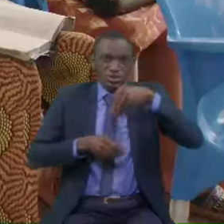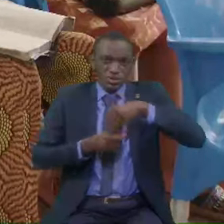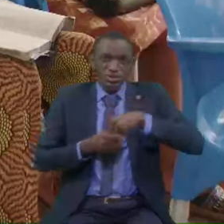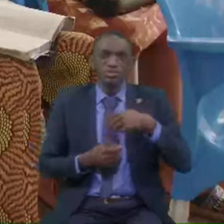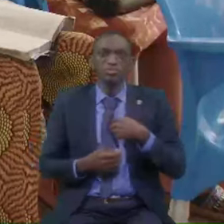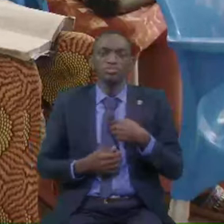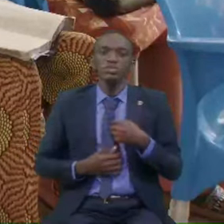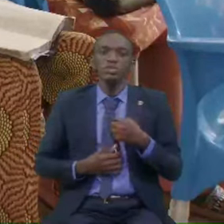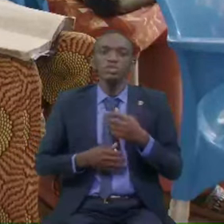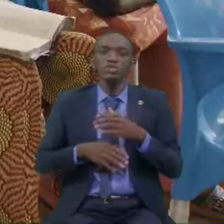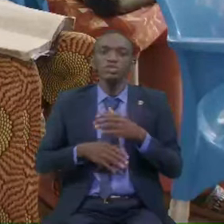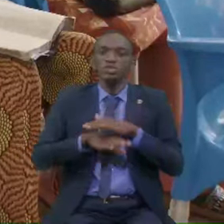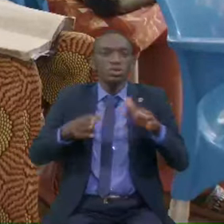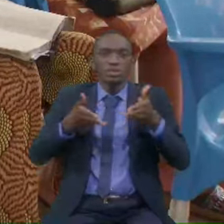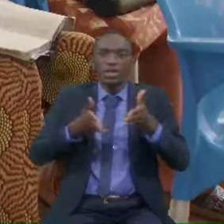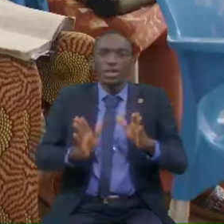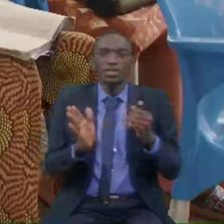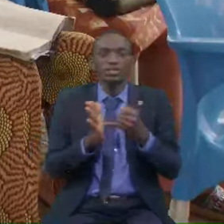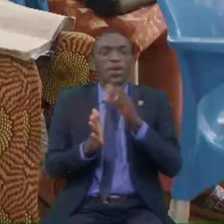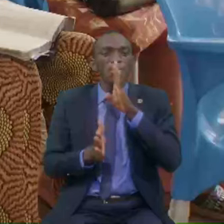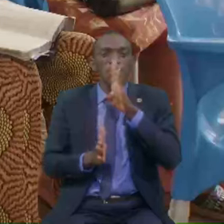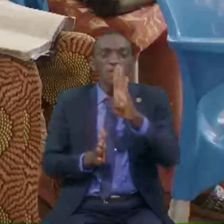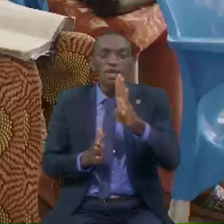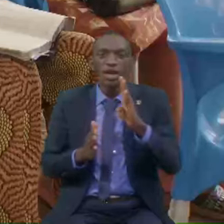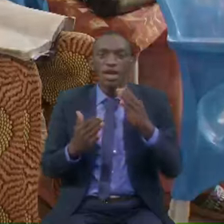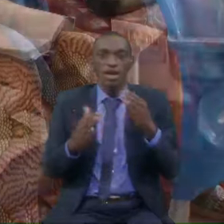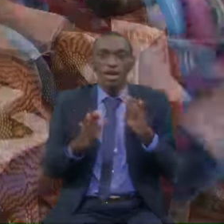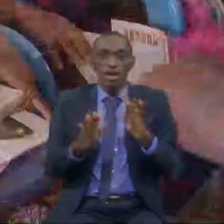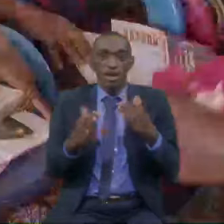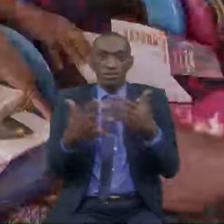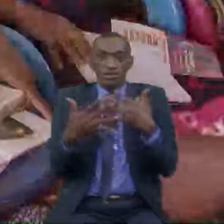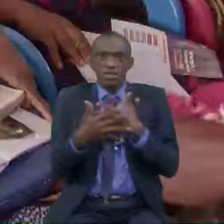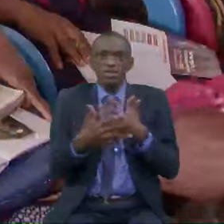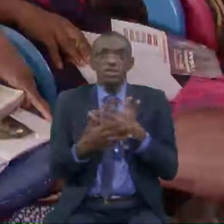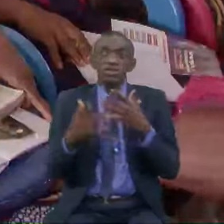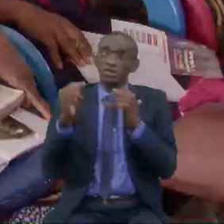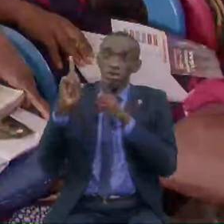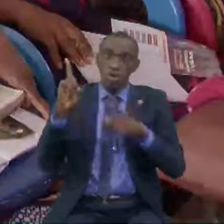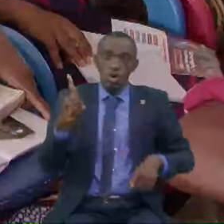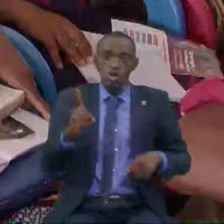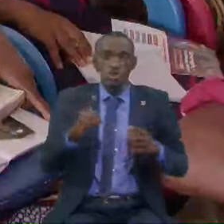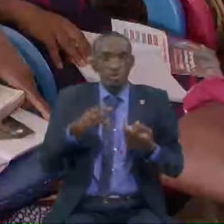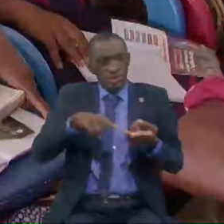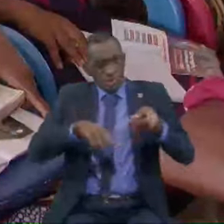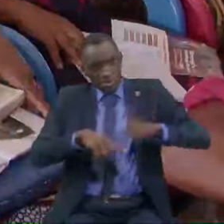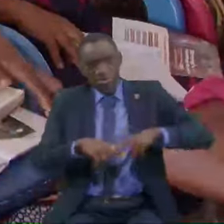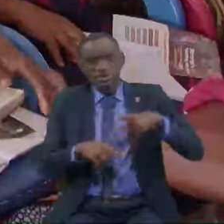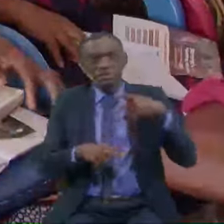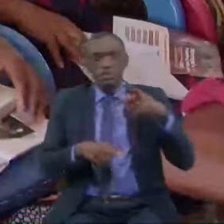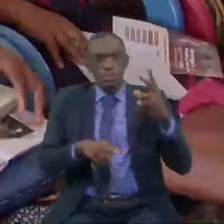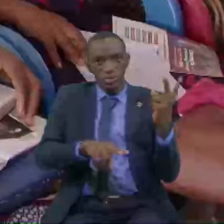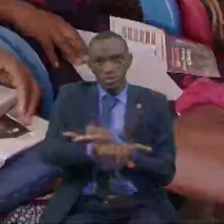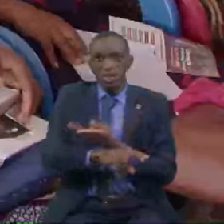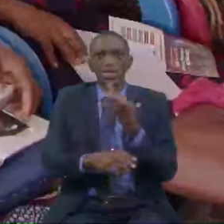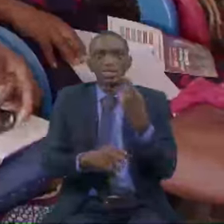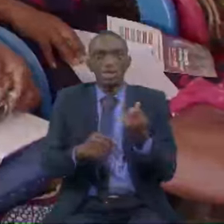Et ne s'alarme point. Que le Seigneur multiplie la consolation de l'Esprit dans